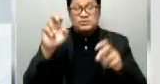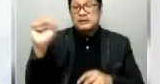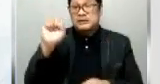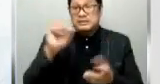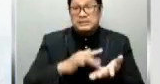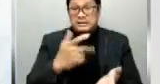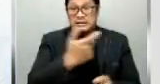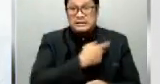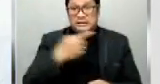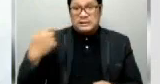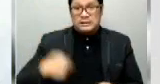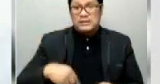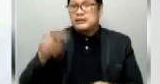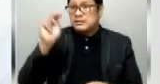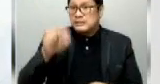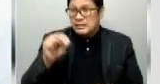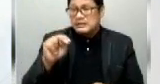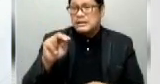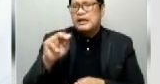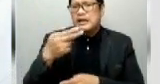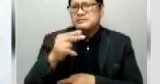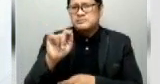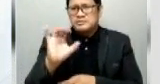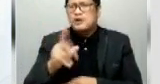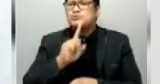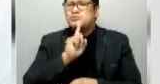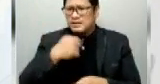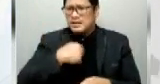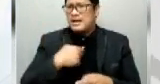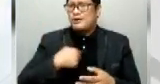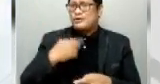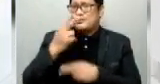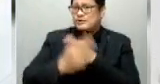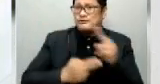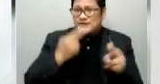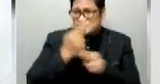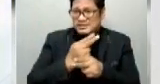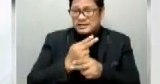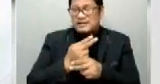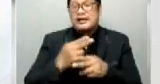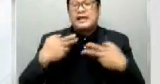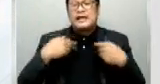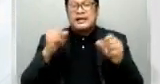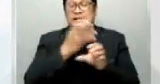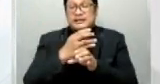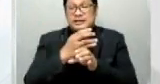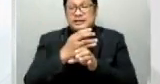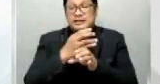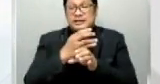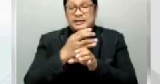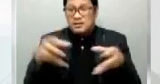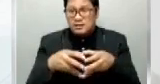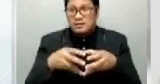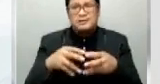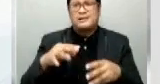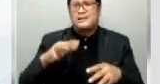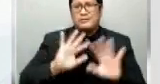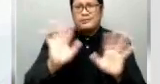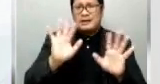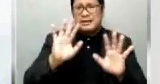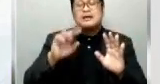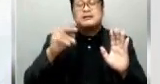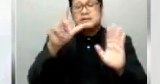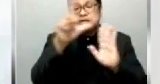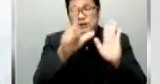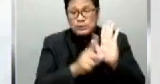HTAC. Eh ako po yung author ng Universal Healthcare na bumuo ng HTAC. Hindi po talaga intensyon ng batas na magkakaroon pa ng pangalawang